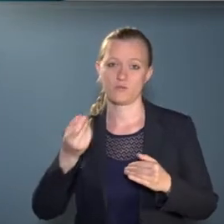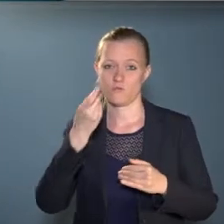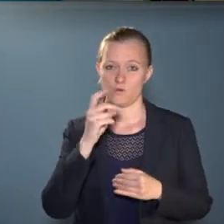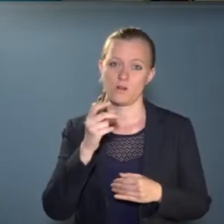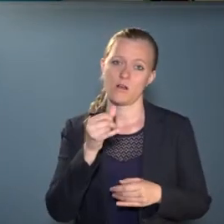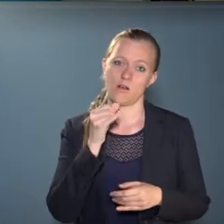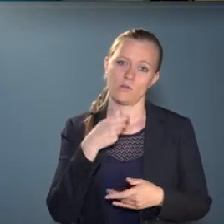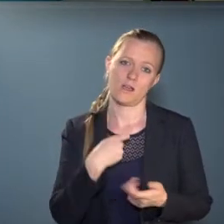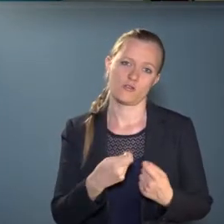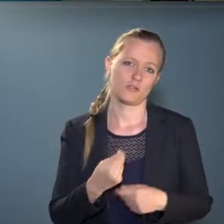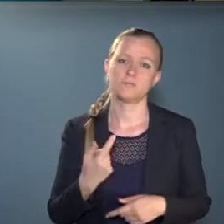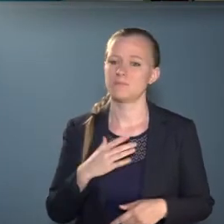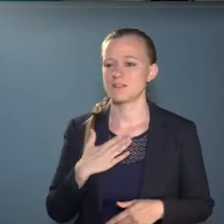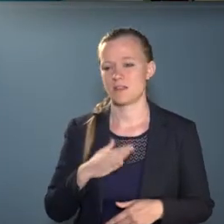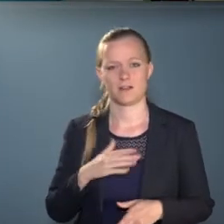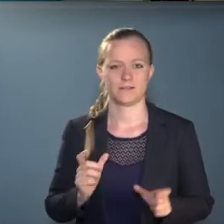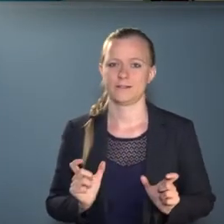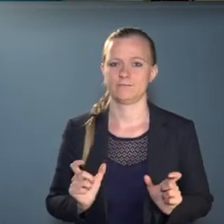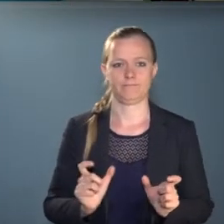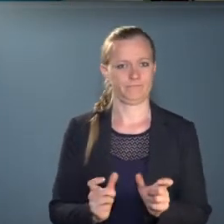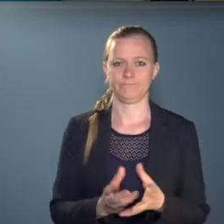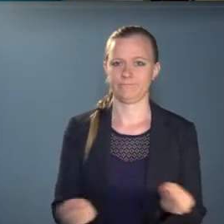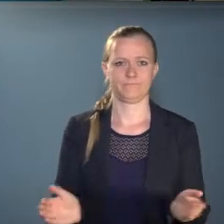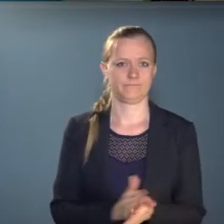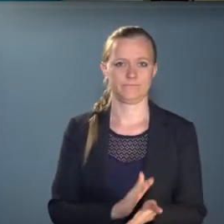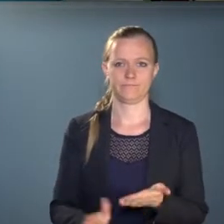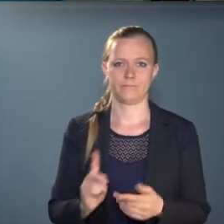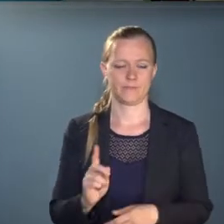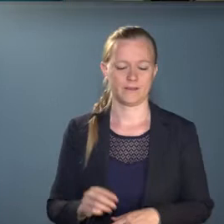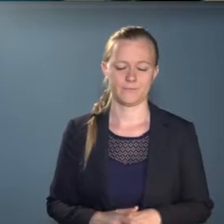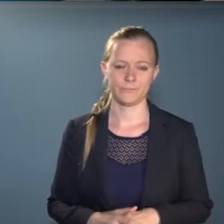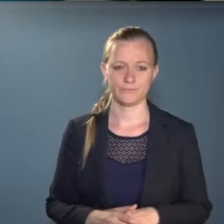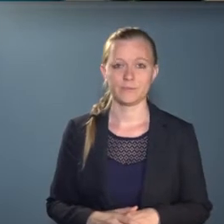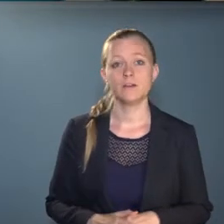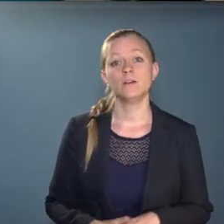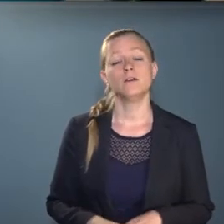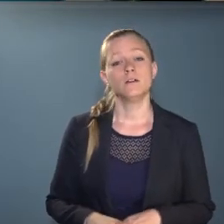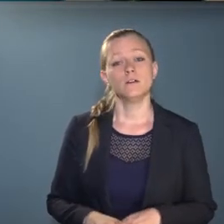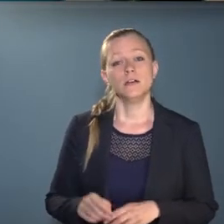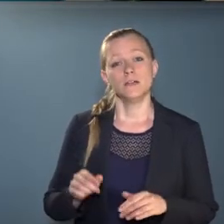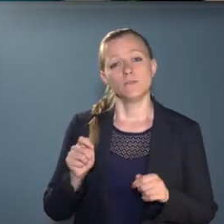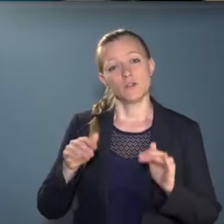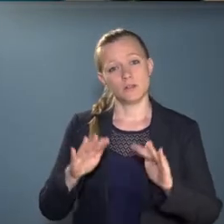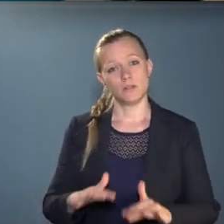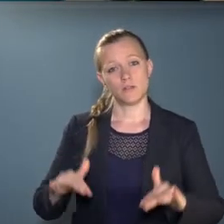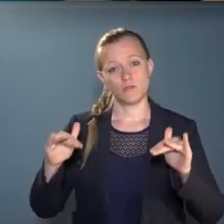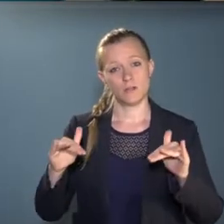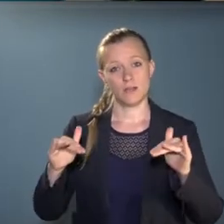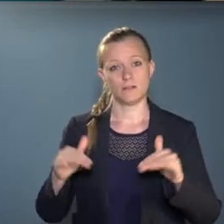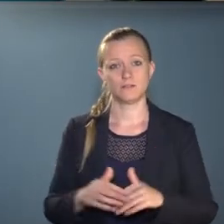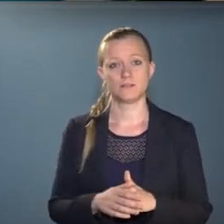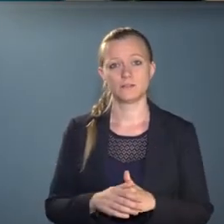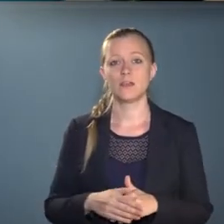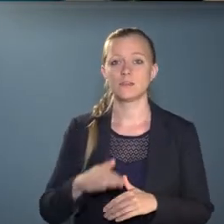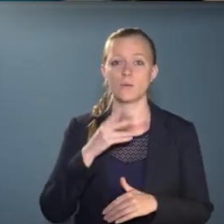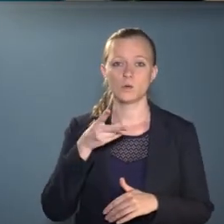alkoholárosítása, ezt mi szeretnénk semmissé tenni. A képviselő testületet